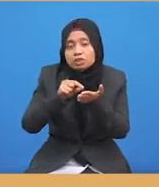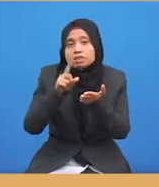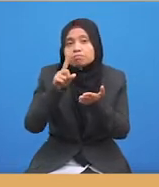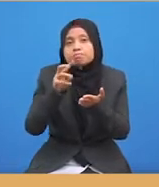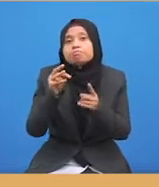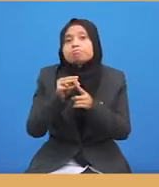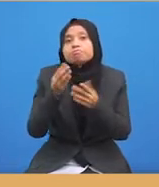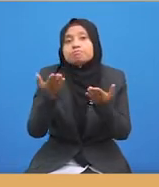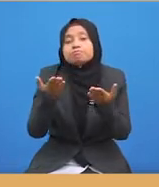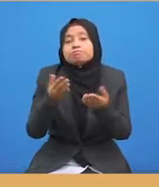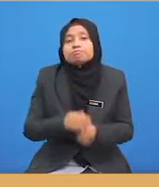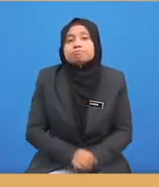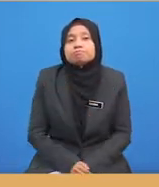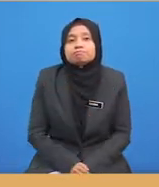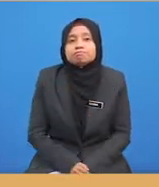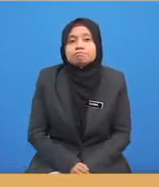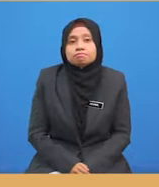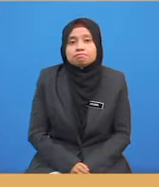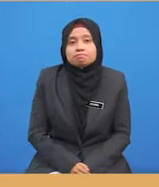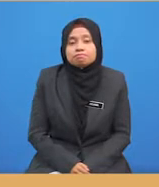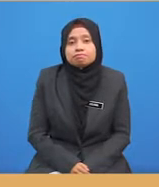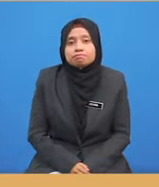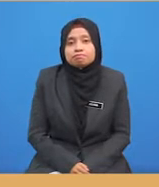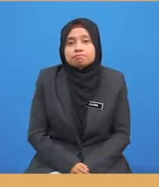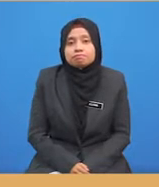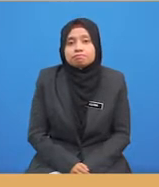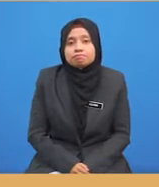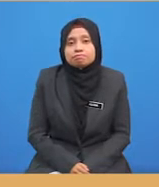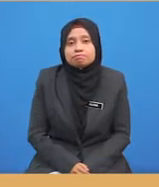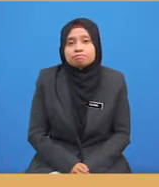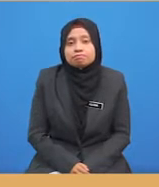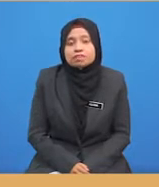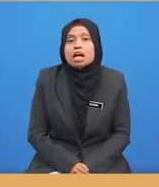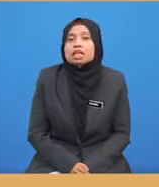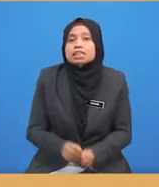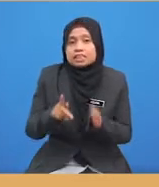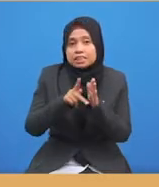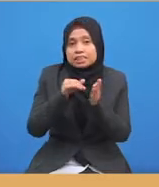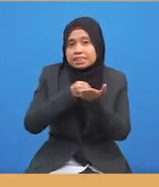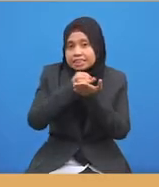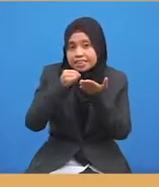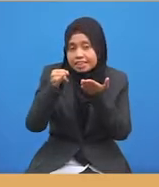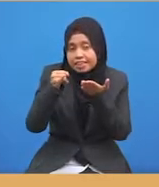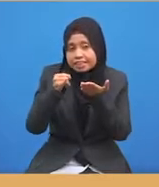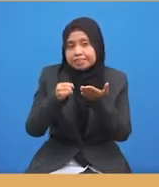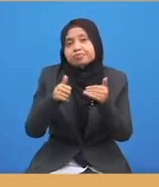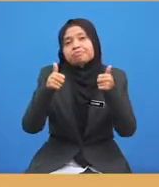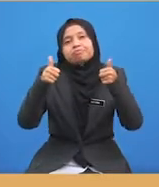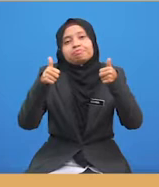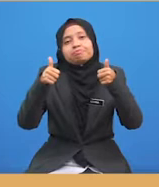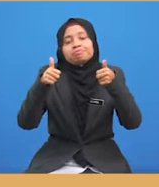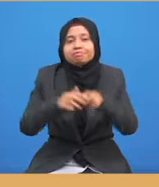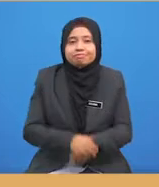markah. Apakah jawapannya, murid-murid? Apa? Betul,